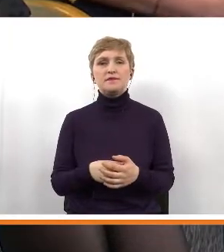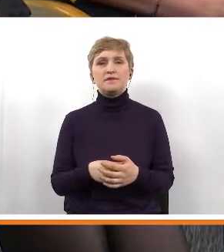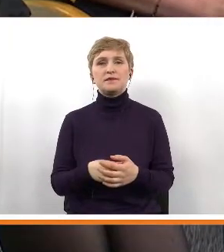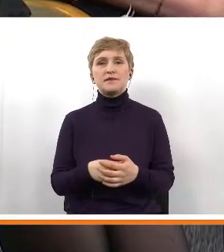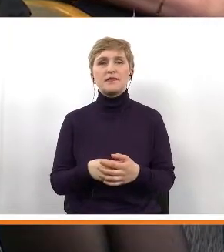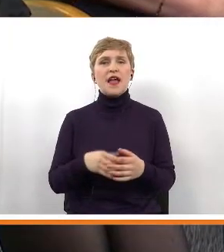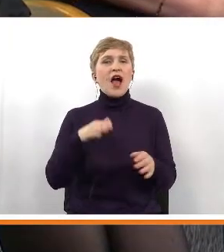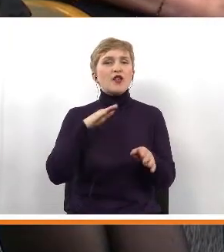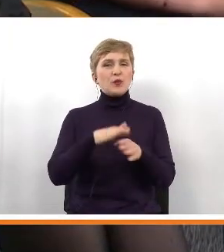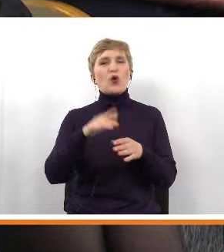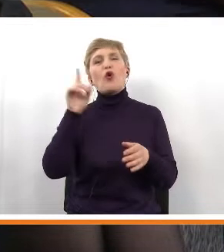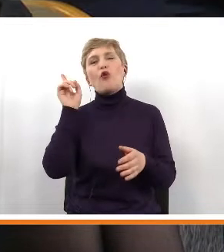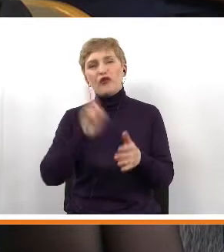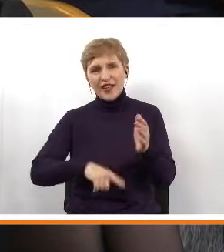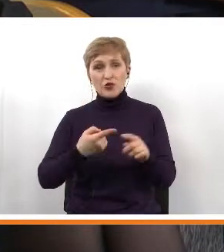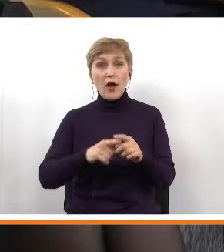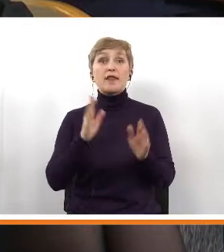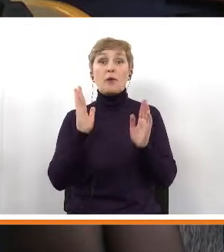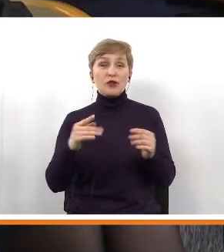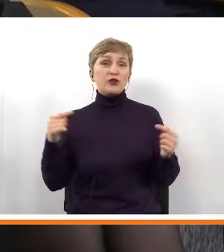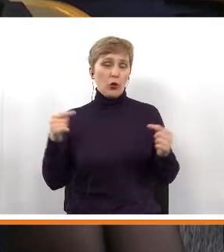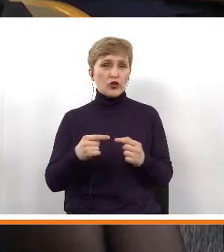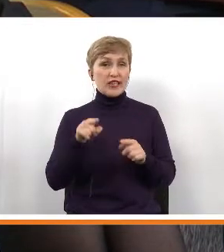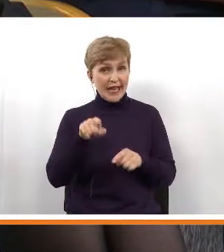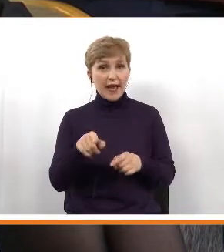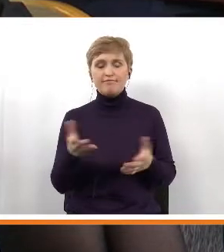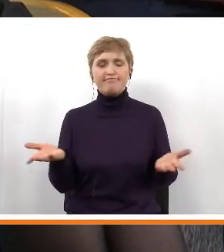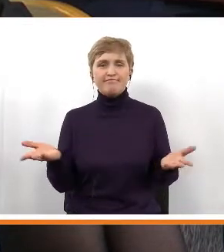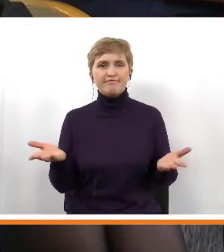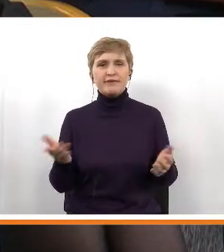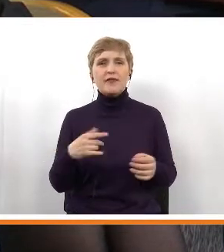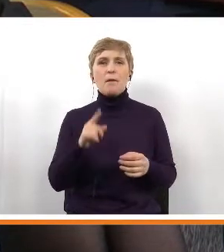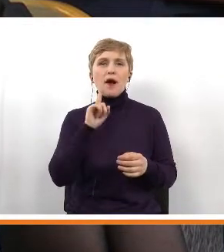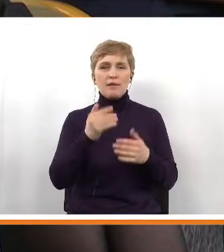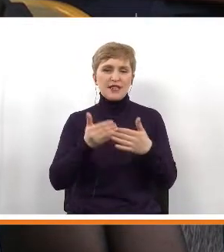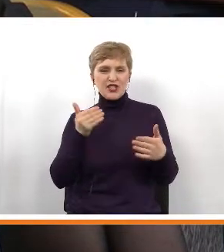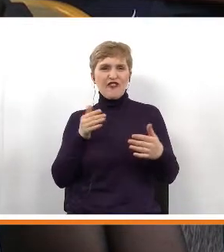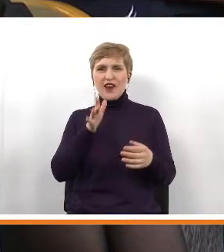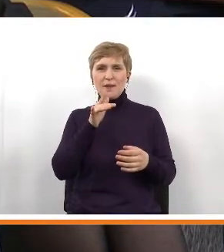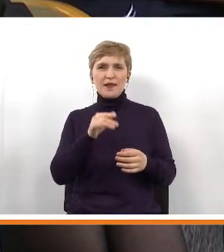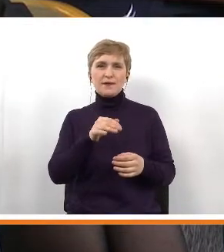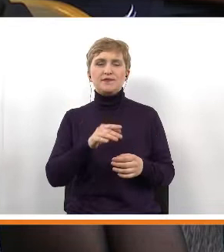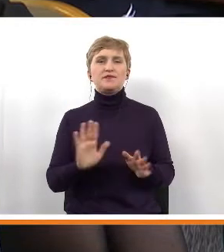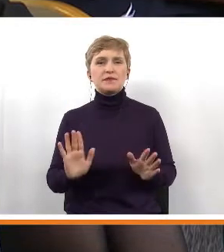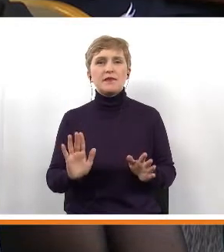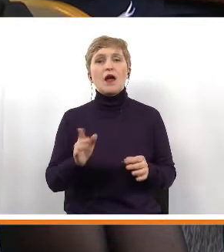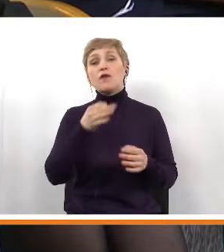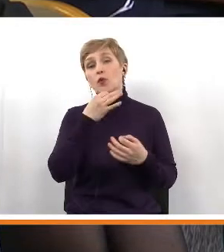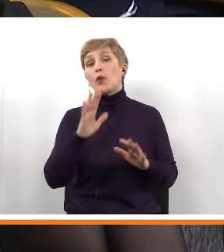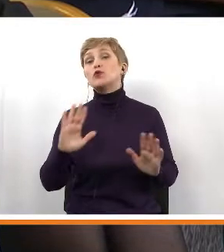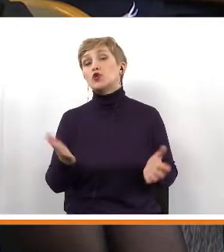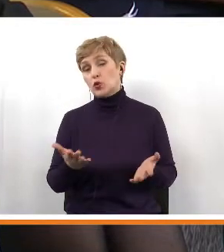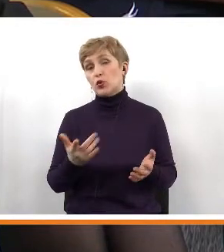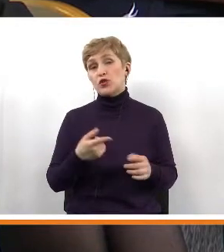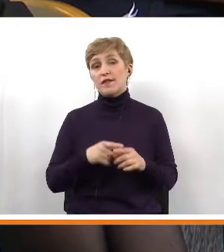говорить с полной уверенностью, что вот это будет ровно так, на мой взгляд, немного преждевременно. Хотя, говорю, в любом случае, как бы вот все из трех